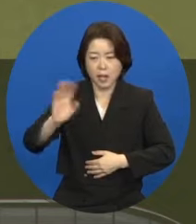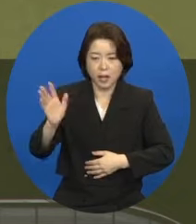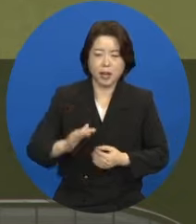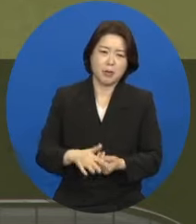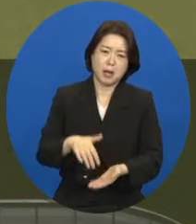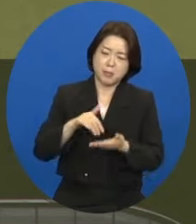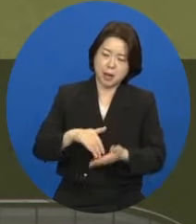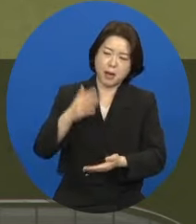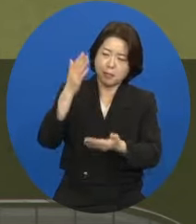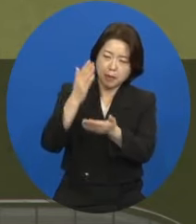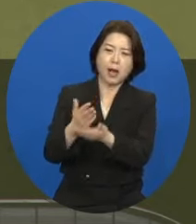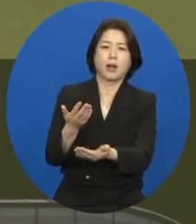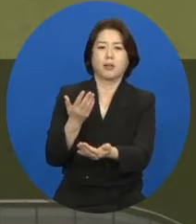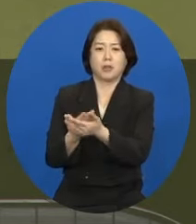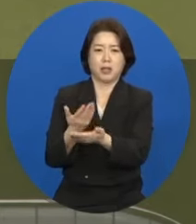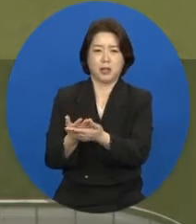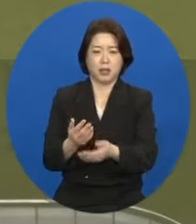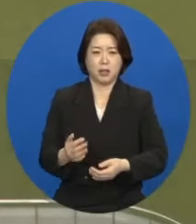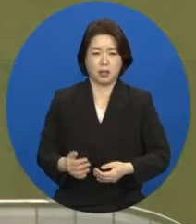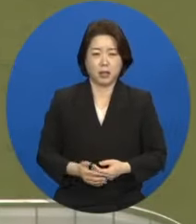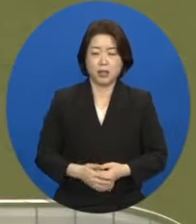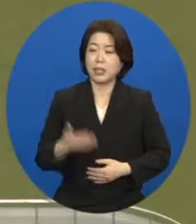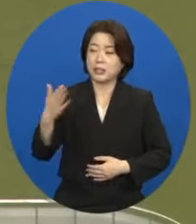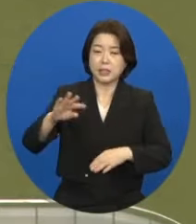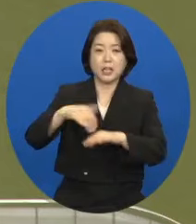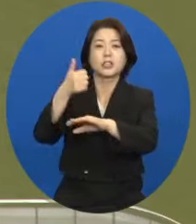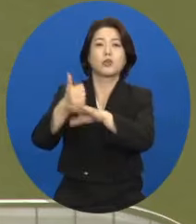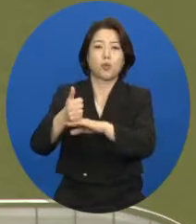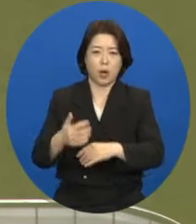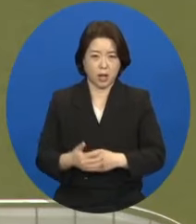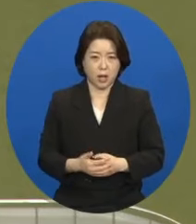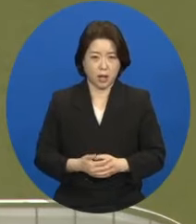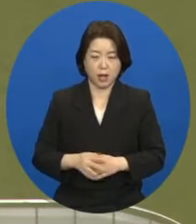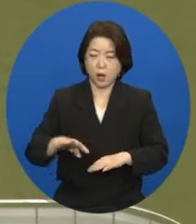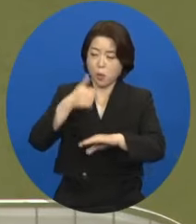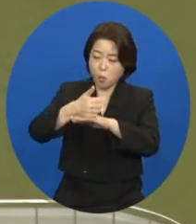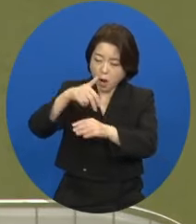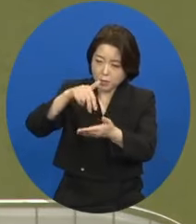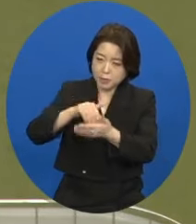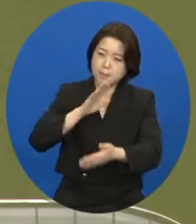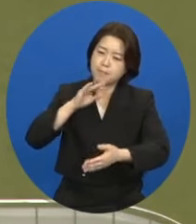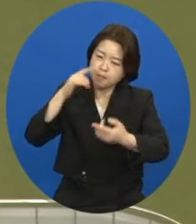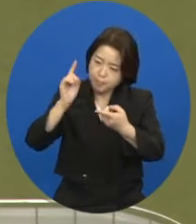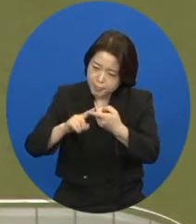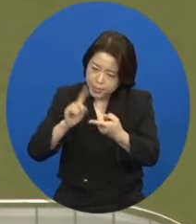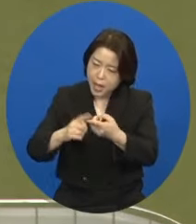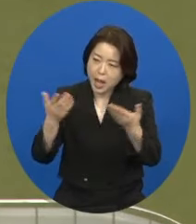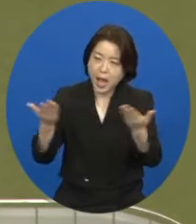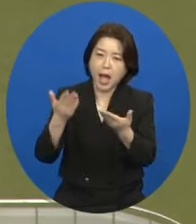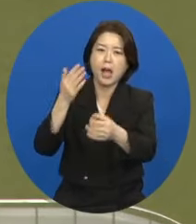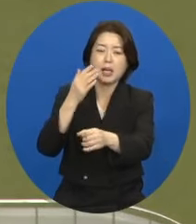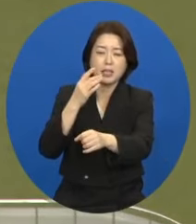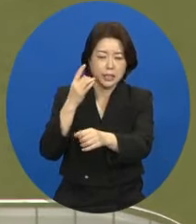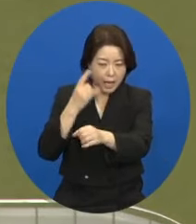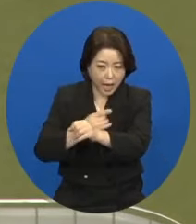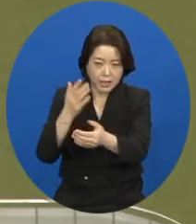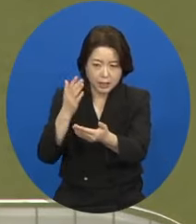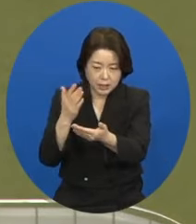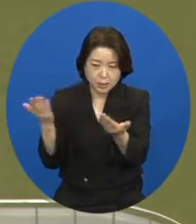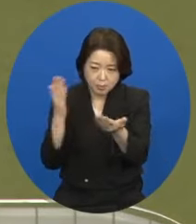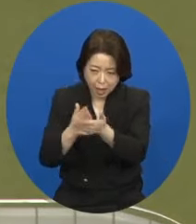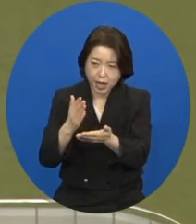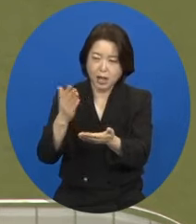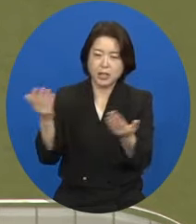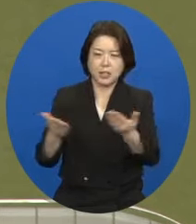바랍니다. 왕이시여, 당신은 왕이십니다. 왕으로서 마땅히 해야 될 일, 하지 말아야 될 일이 있습니다.